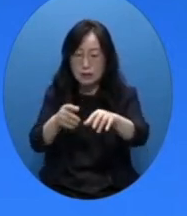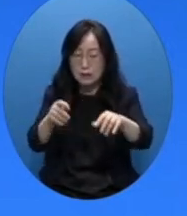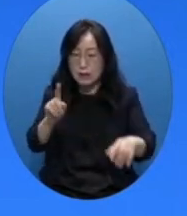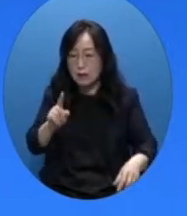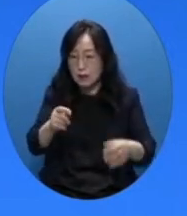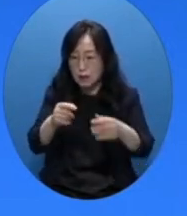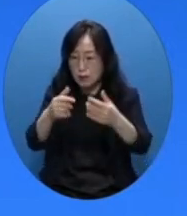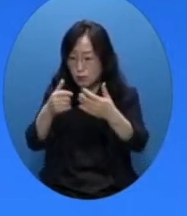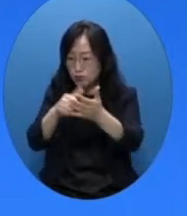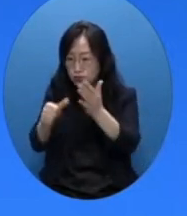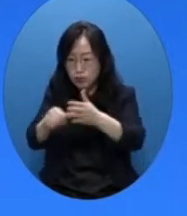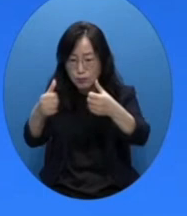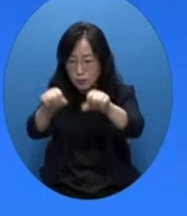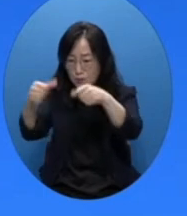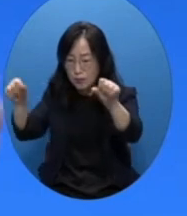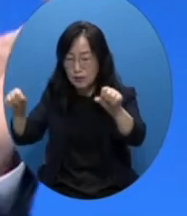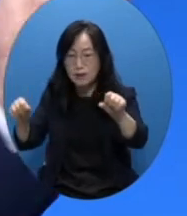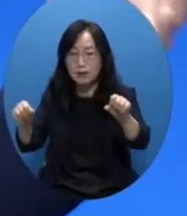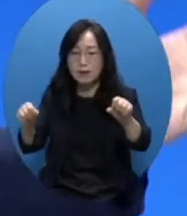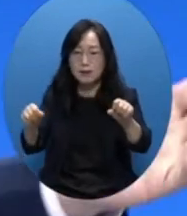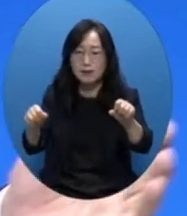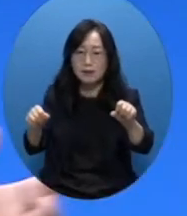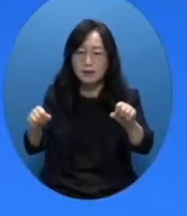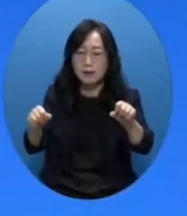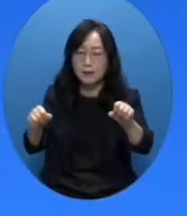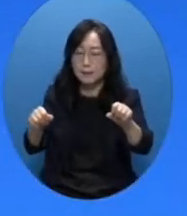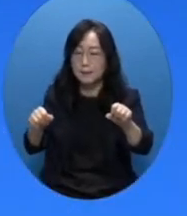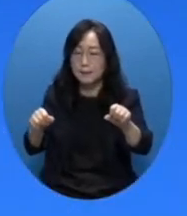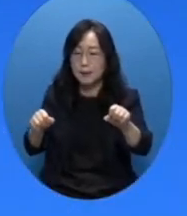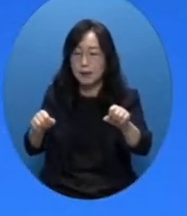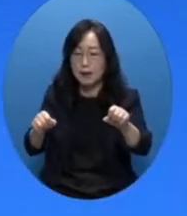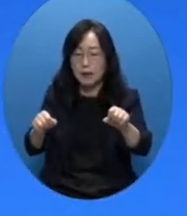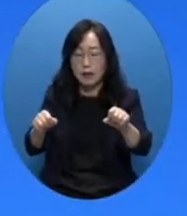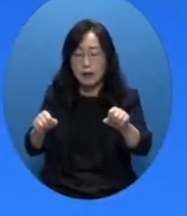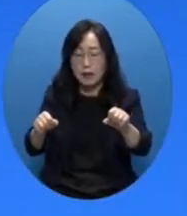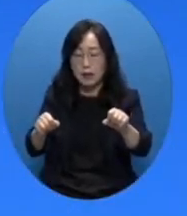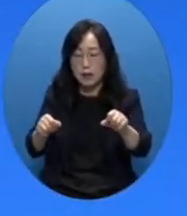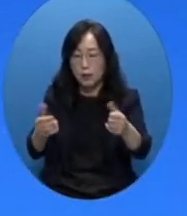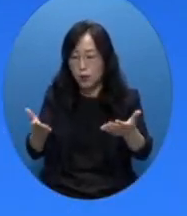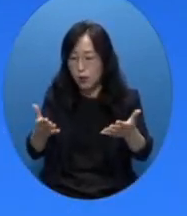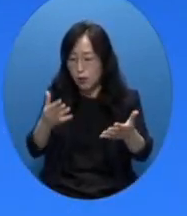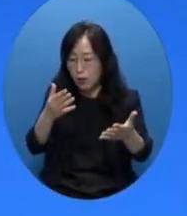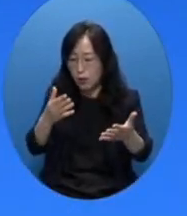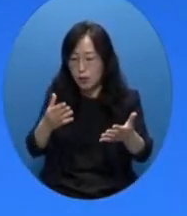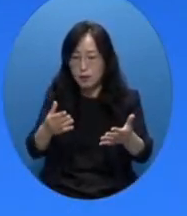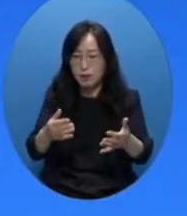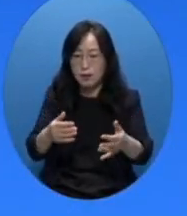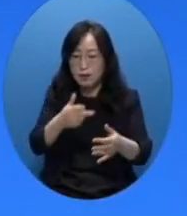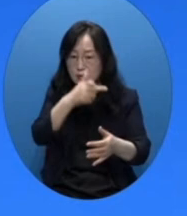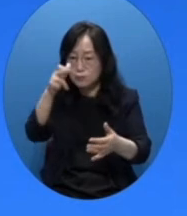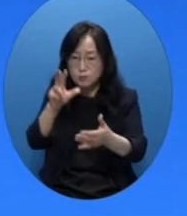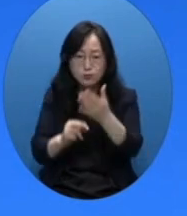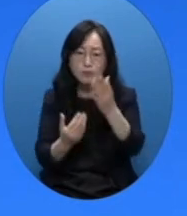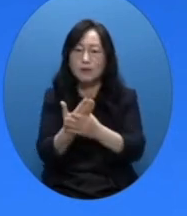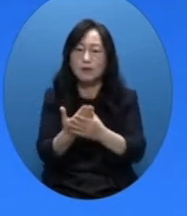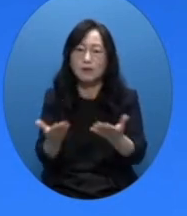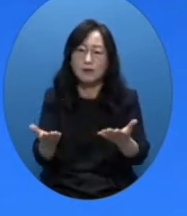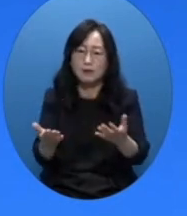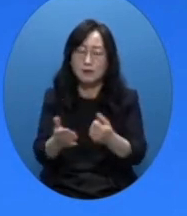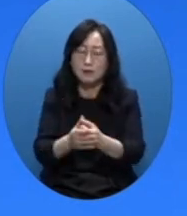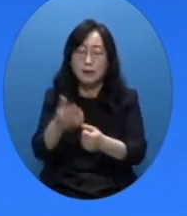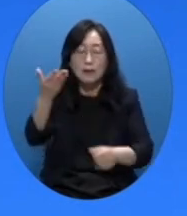짐도 다 깨어지고 망가져 대부분 술 먹게 되었습니다. 큰 사고를 당한 것입니다. 근데